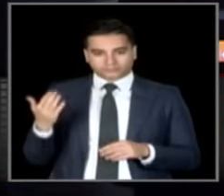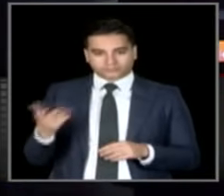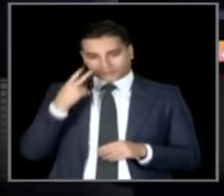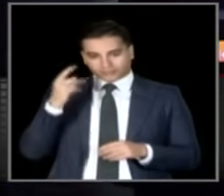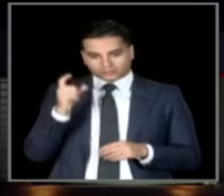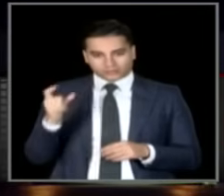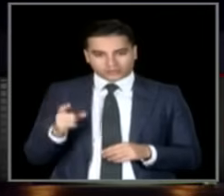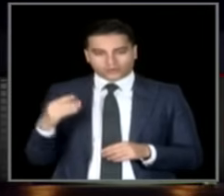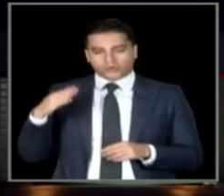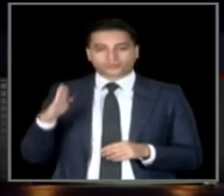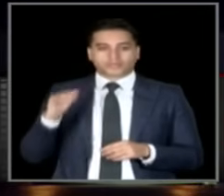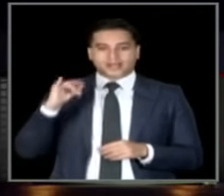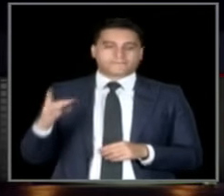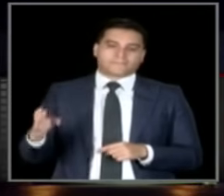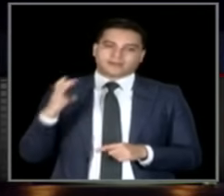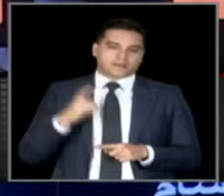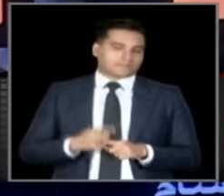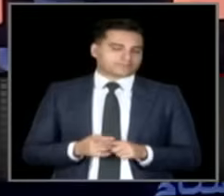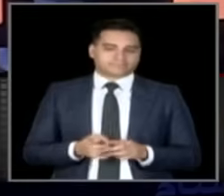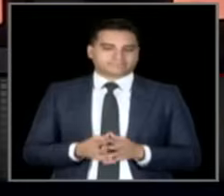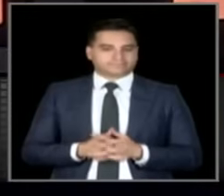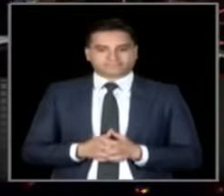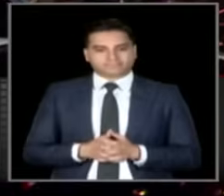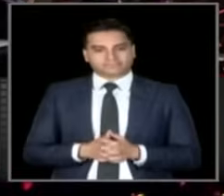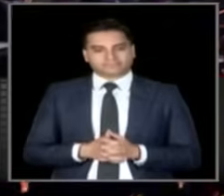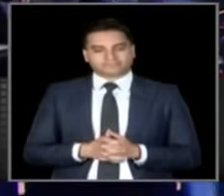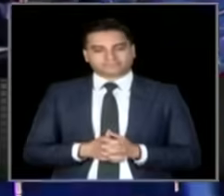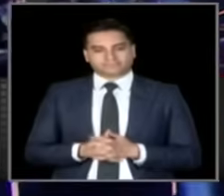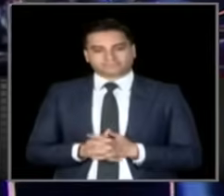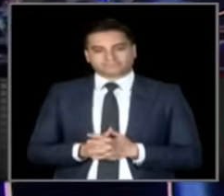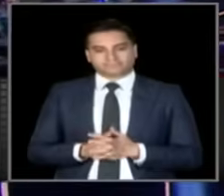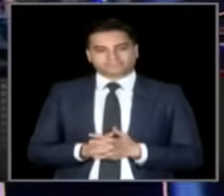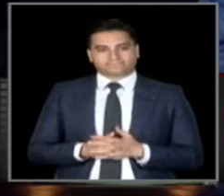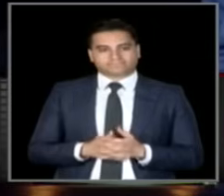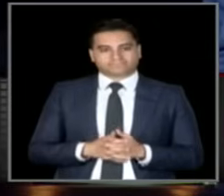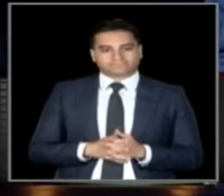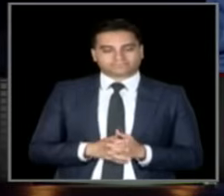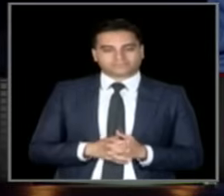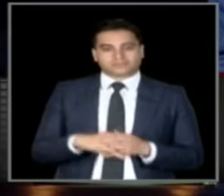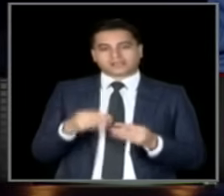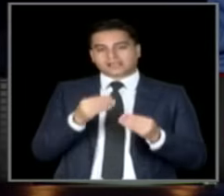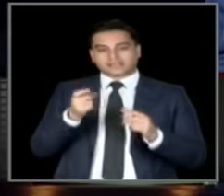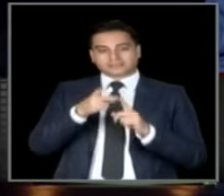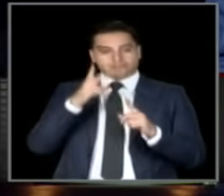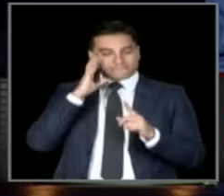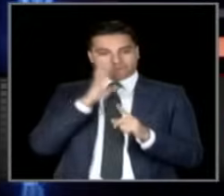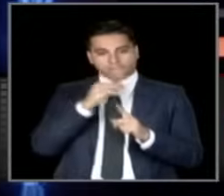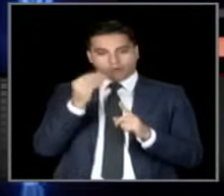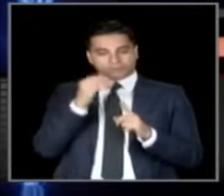إيطالي؟ حسام طبعاً إجابة خاطئة. أنا جيت الأول كانت بولندي، ما أعرفش صح. لوحاته كانت